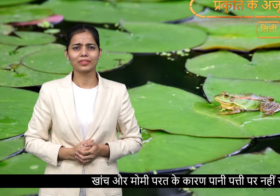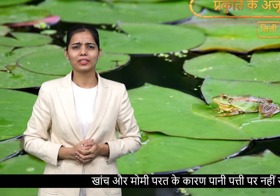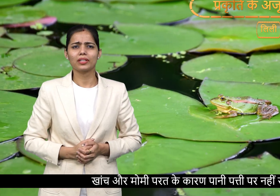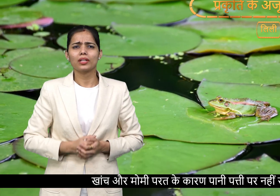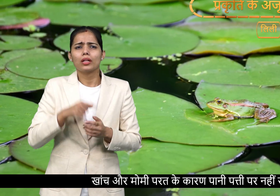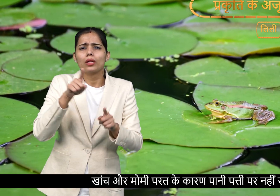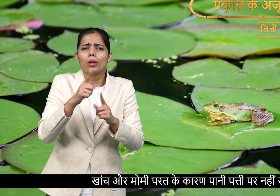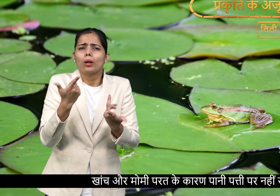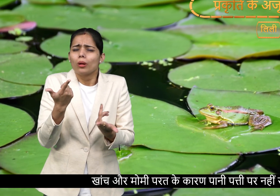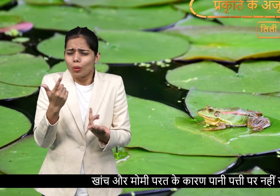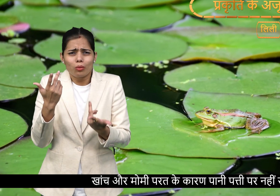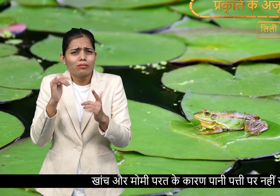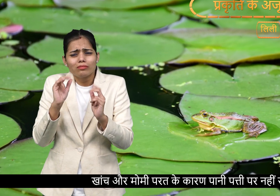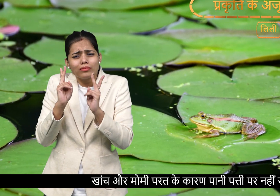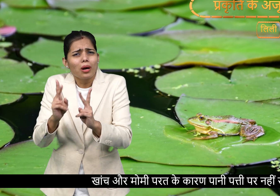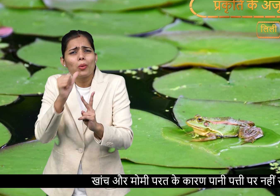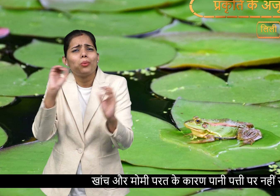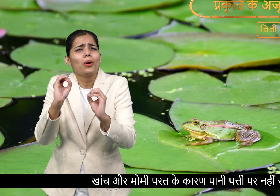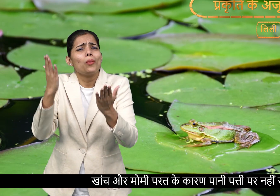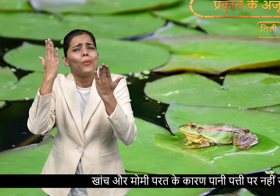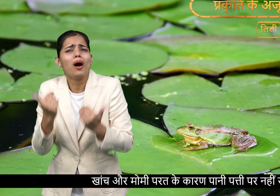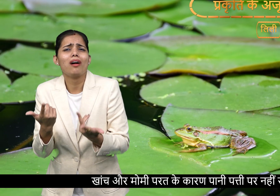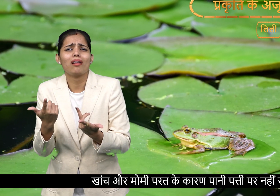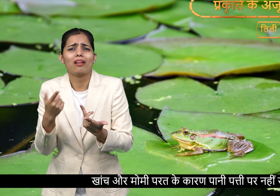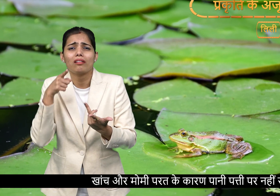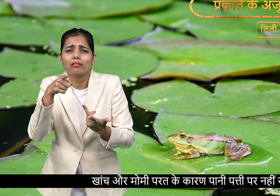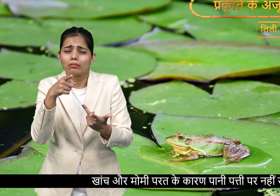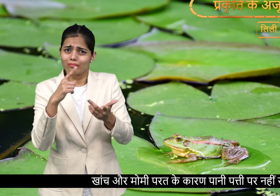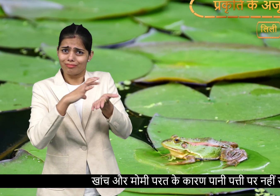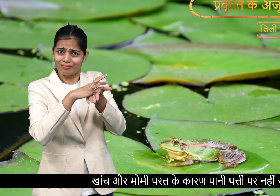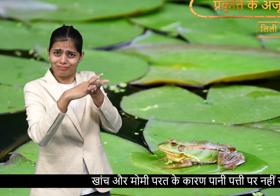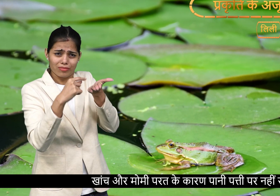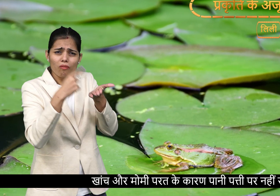खांच और मोमी परत के कारण पानी पत्ती पर नहीं रुकता।